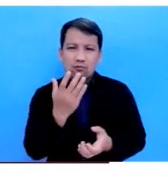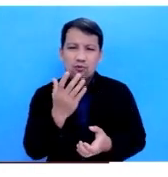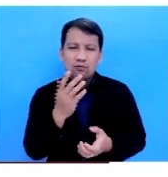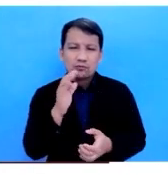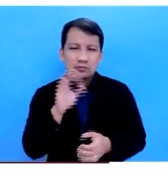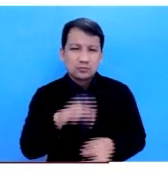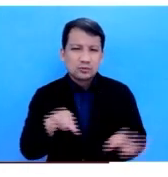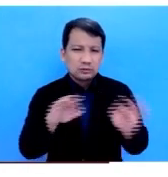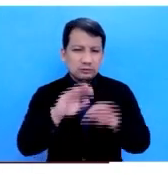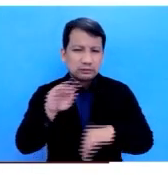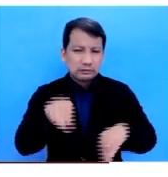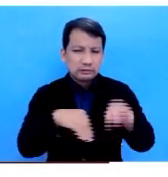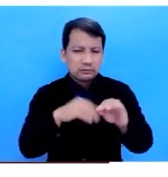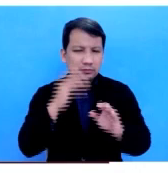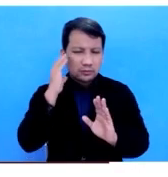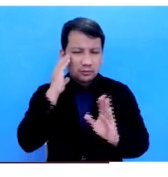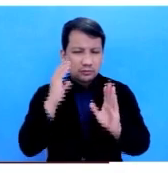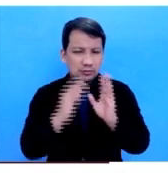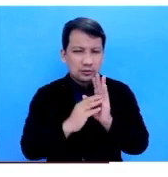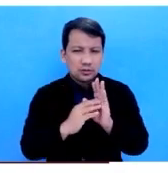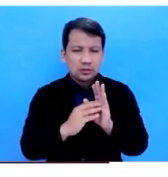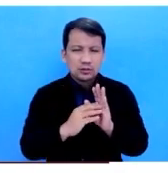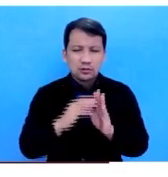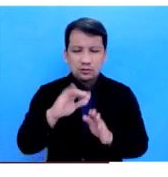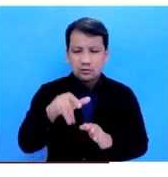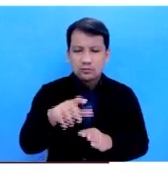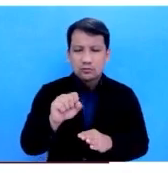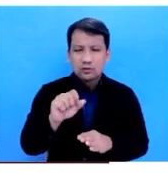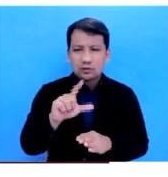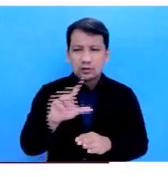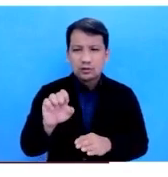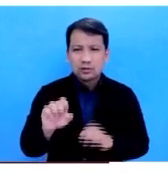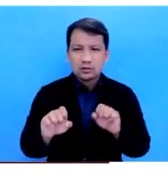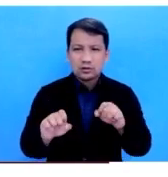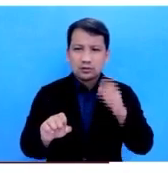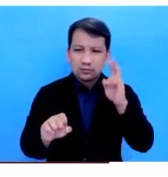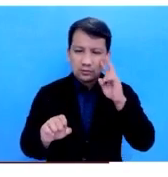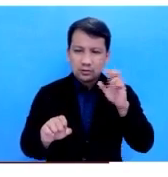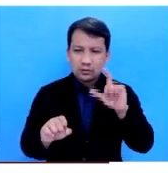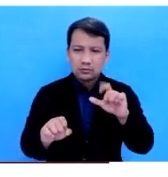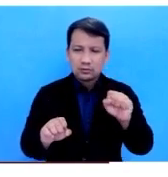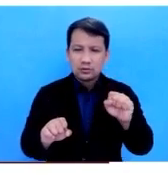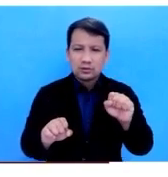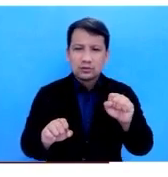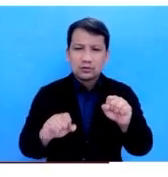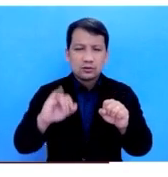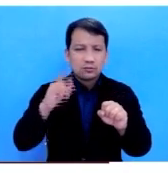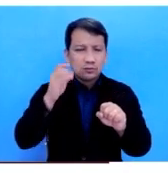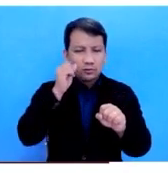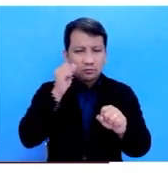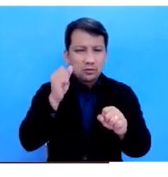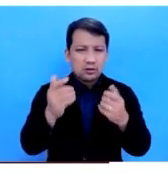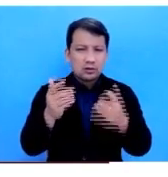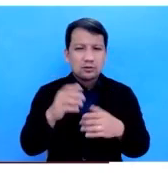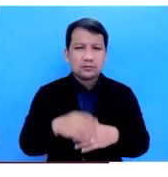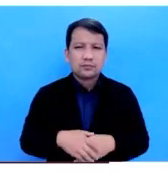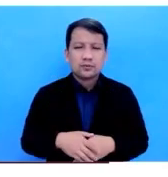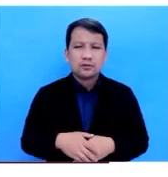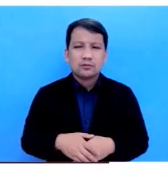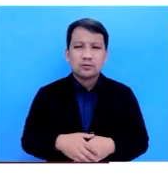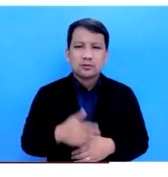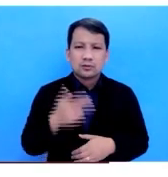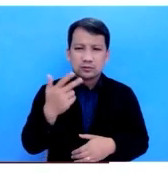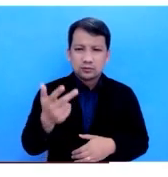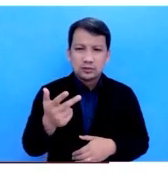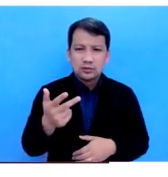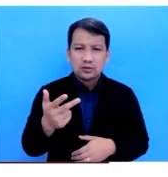ng imahe ng mga bayani na sina Josefa Llanes Escoda, Vicente Lim at Jose Abad Santos. Sila po yung tatlong mga martir